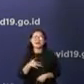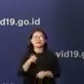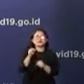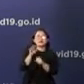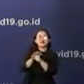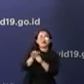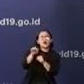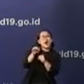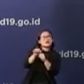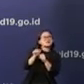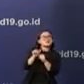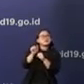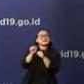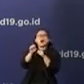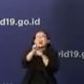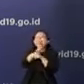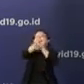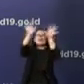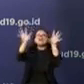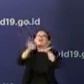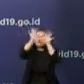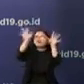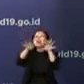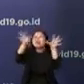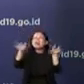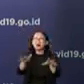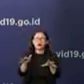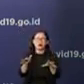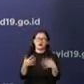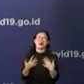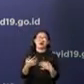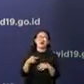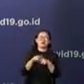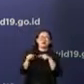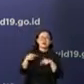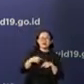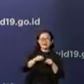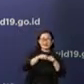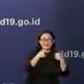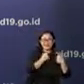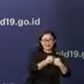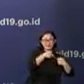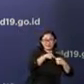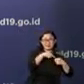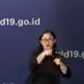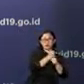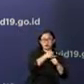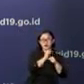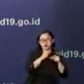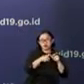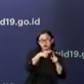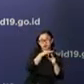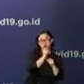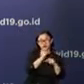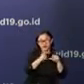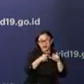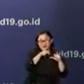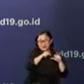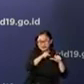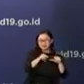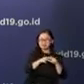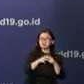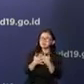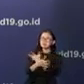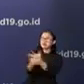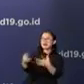korona yang dapat ditularkan melalui Udara setelah dilakukan penelusuran oleh tim cyber gugus Tugas mavindo atau